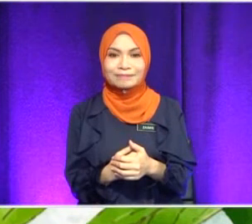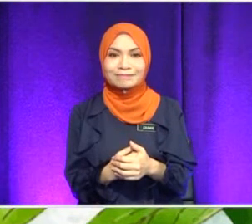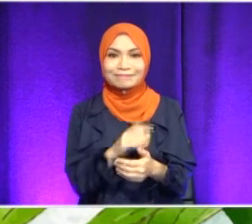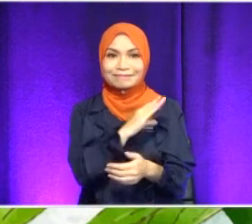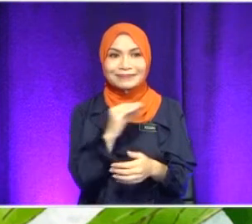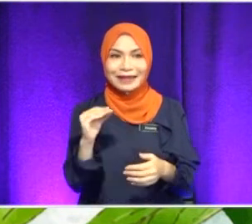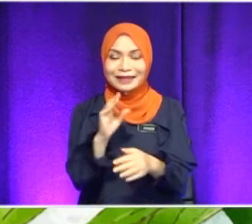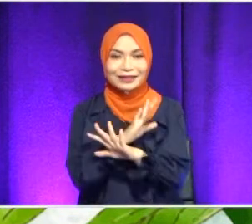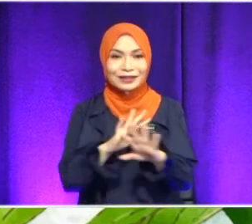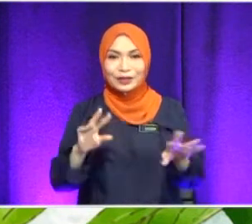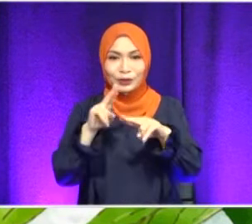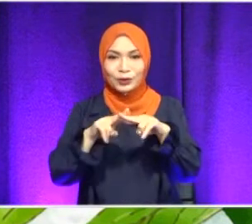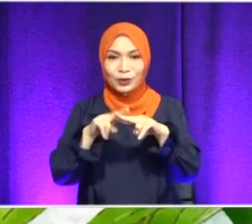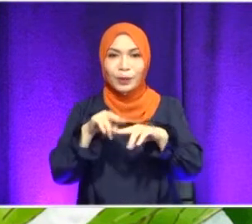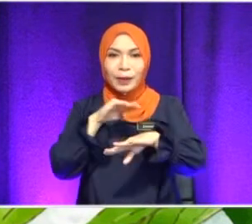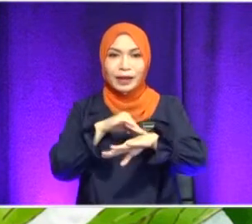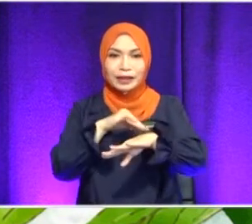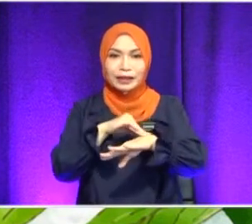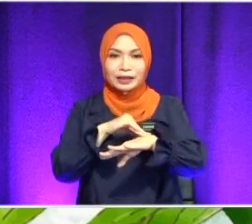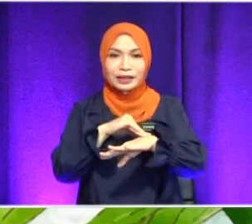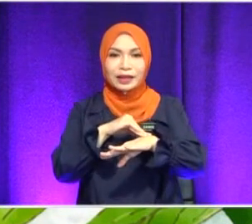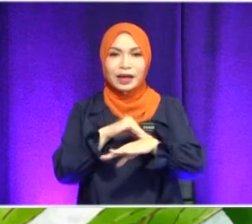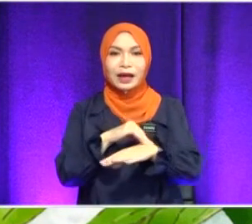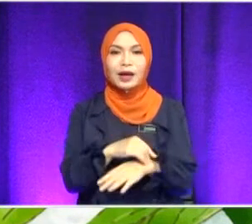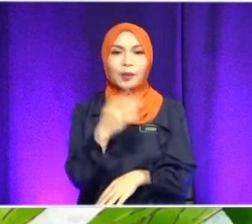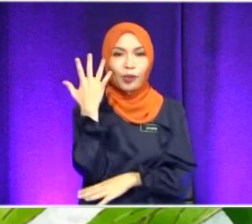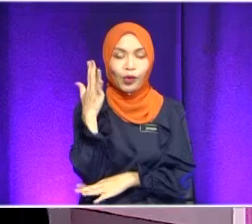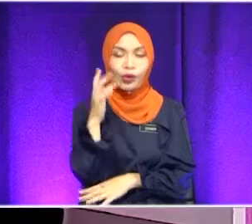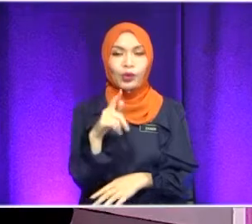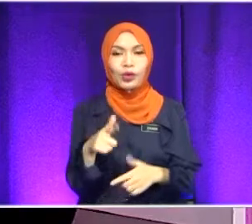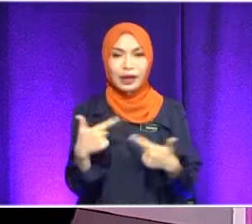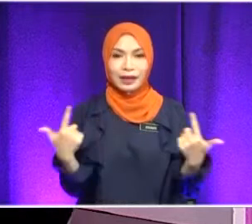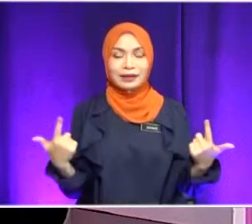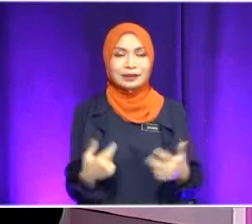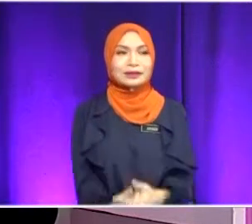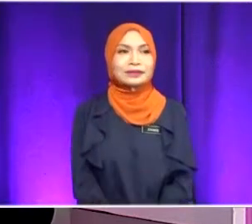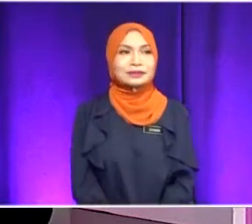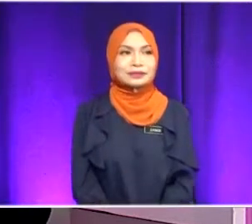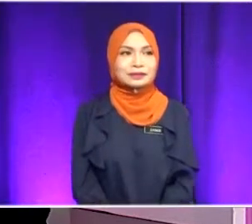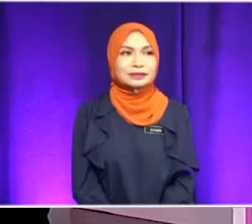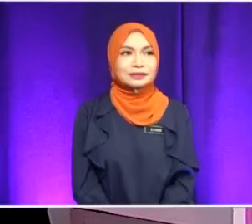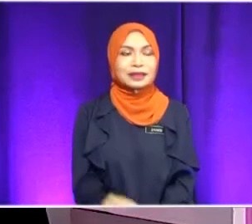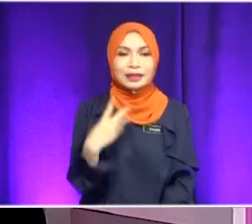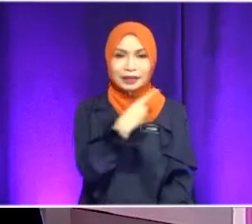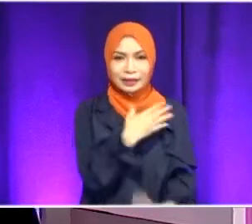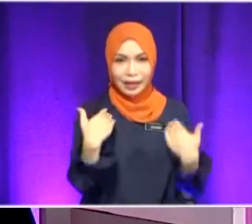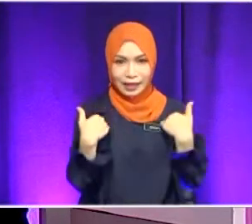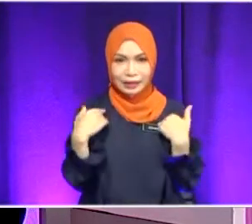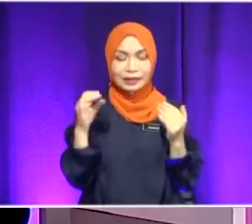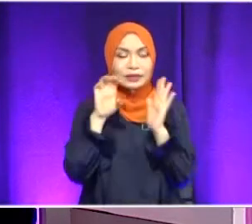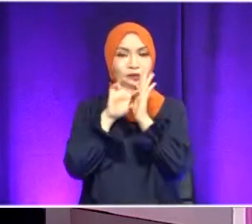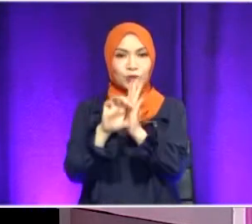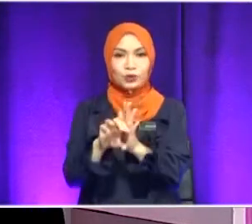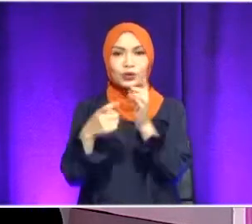Oke terima kasih ide untuk penerangan untuk soalan ini Oke kita ada contoh jawaban dia